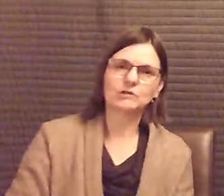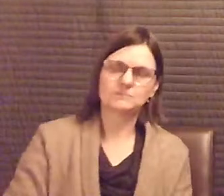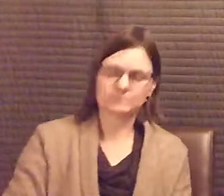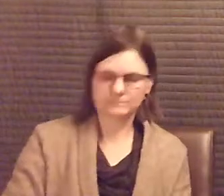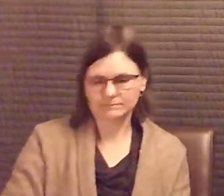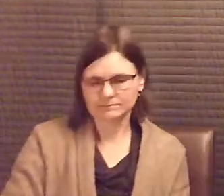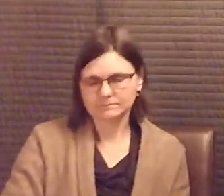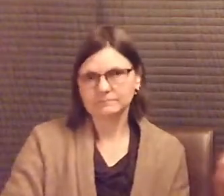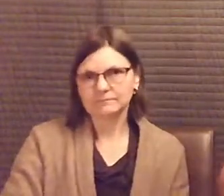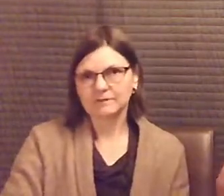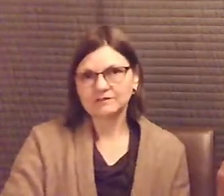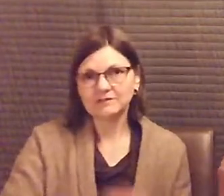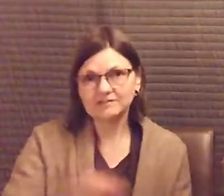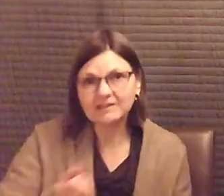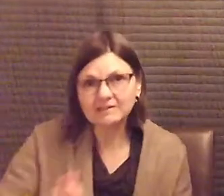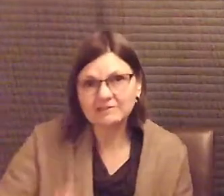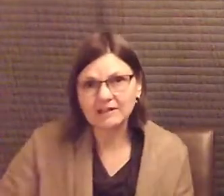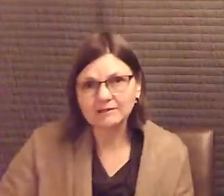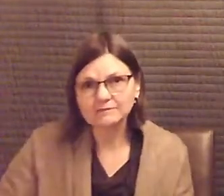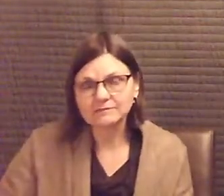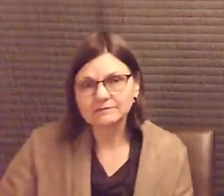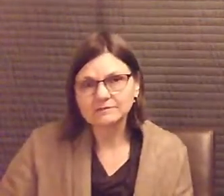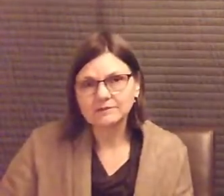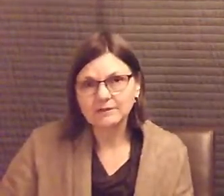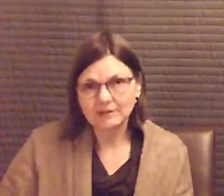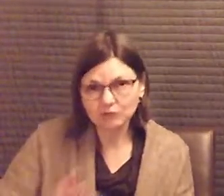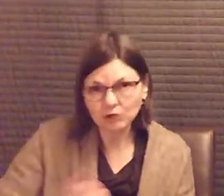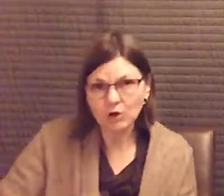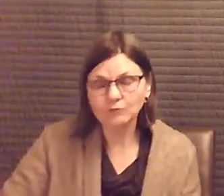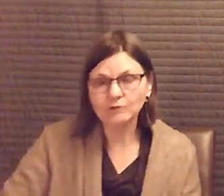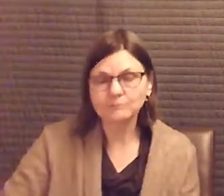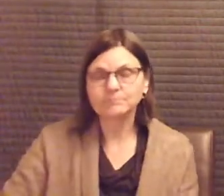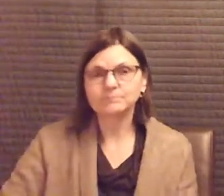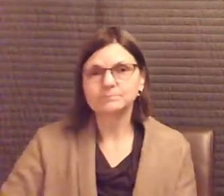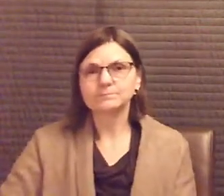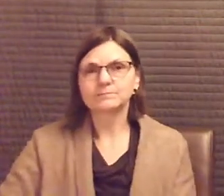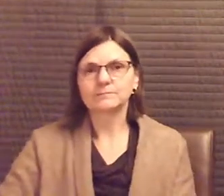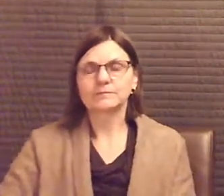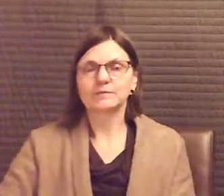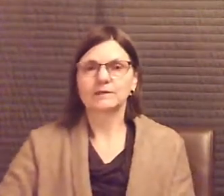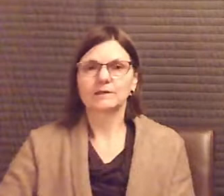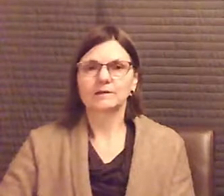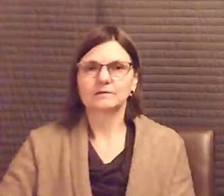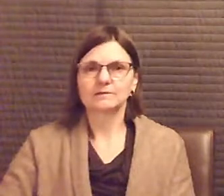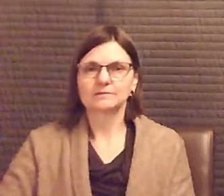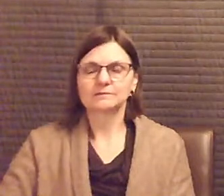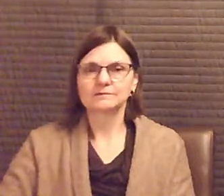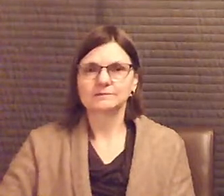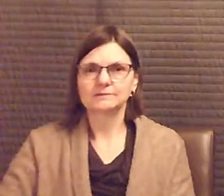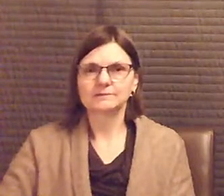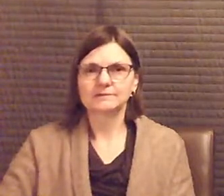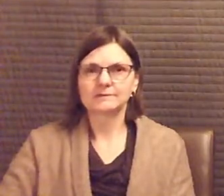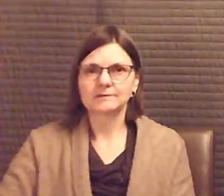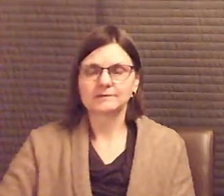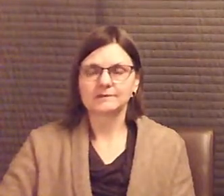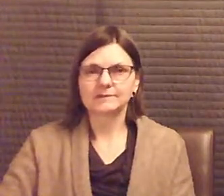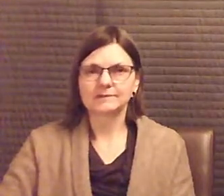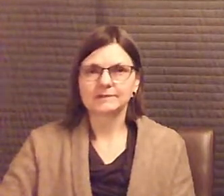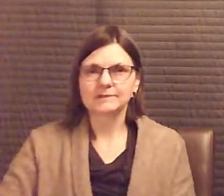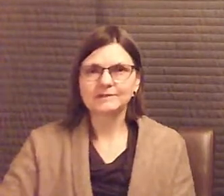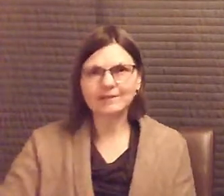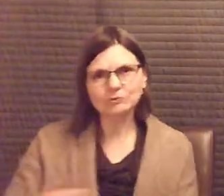van god deed frambozen single lnb billen geloven dat slang winter stadium wat aan